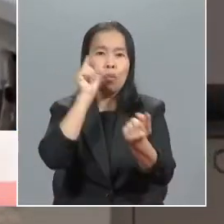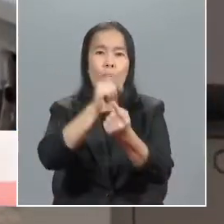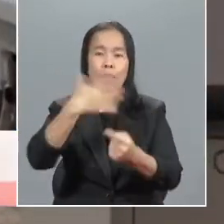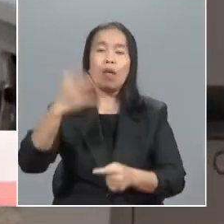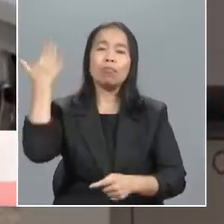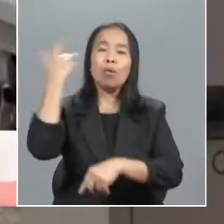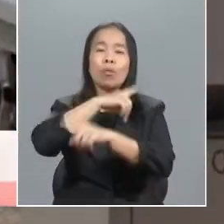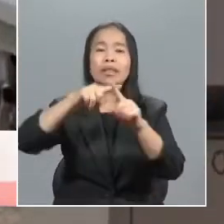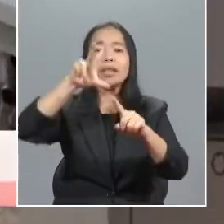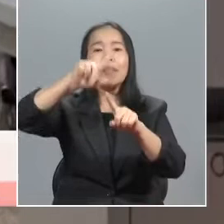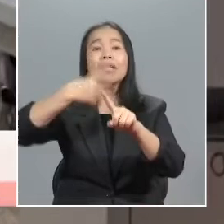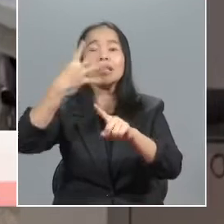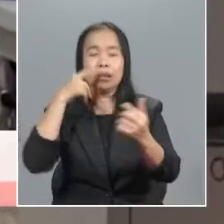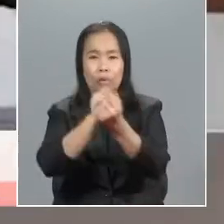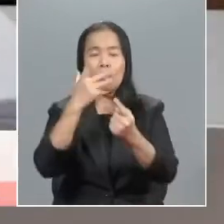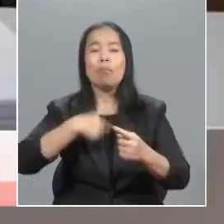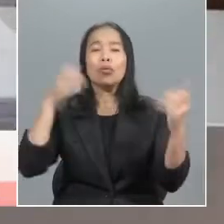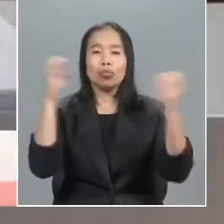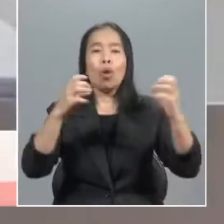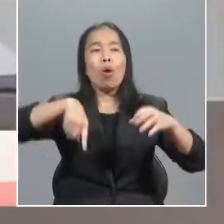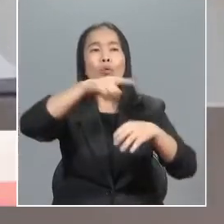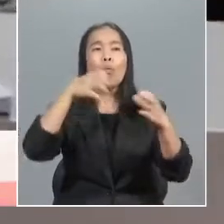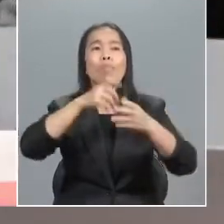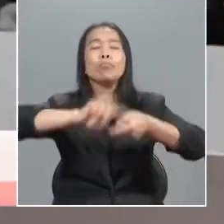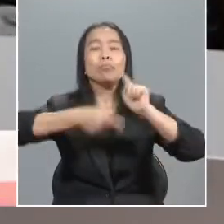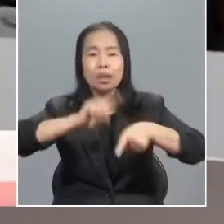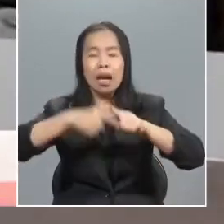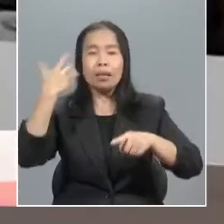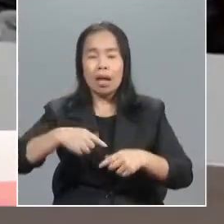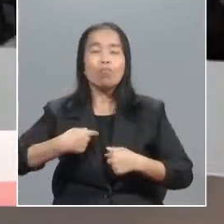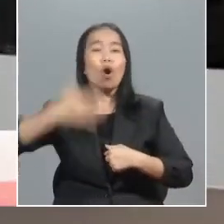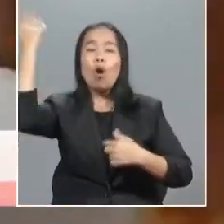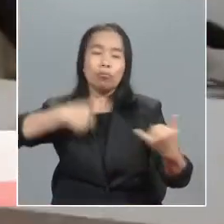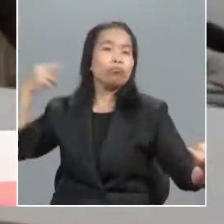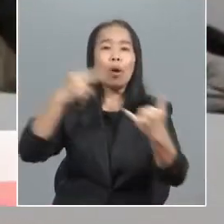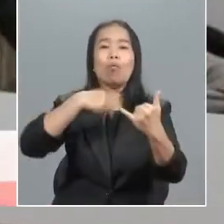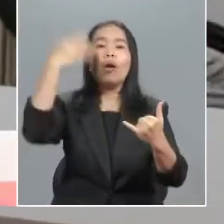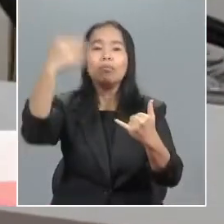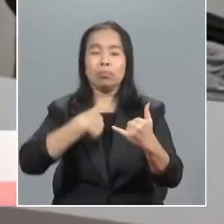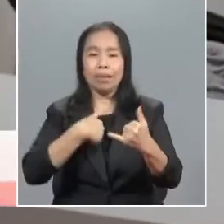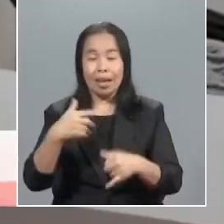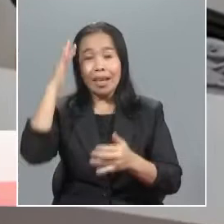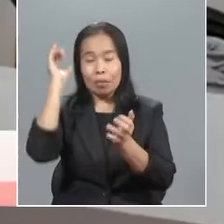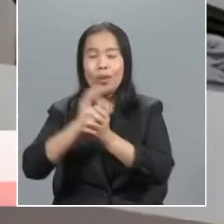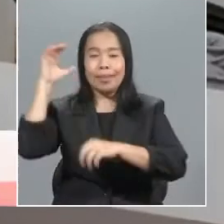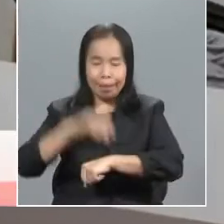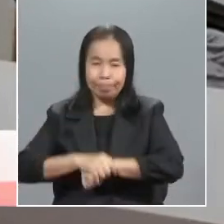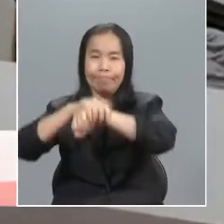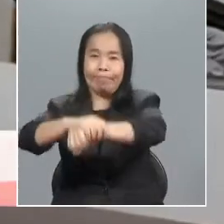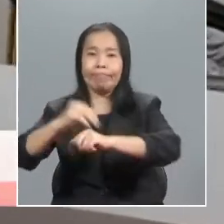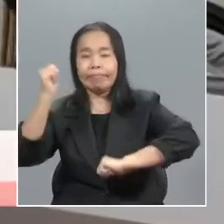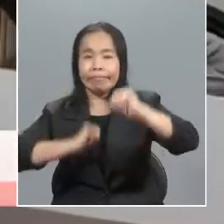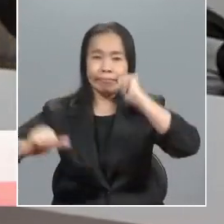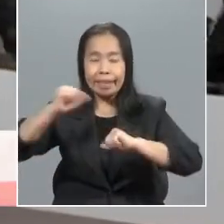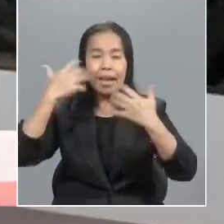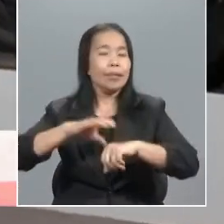นนะคะแล้วก็บอกว่าเป็นเรื่องทะเลาะกันในกลุ่มเพื่อนแล้วก็ถูกลงมือก่อนหลังจากตำรวจนำตัวไปทำแผนก็ส่งตัวไปฝ